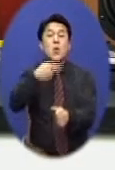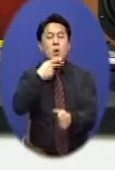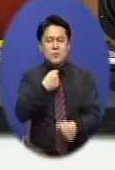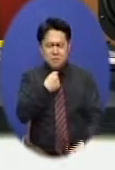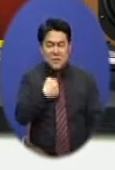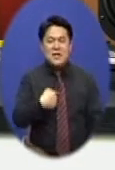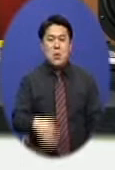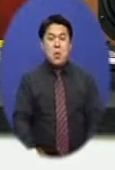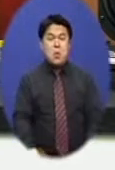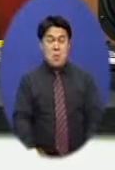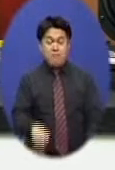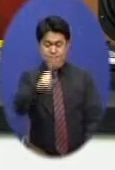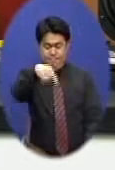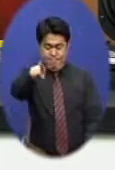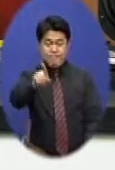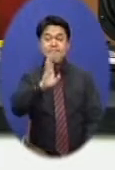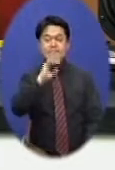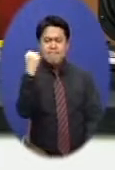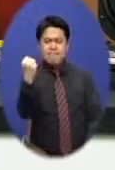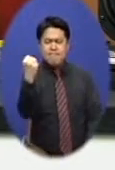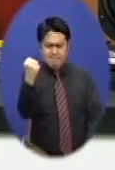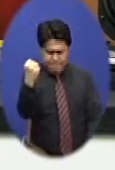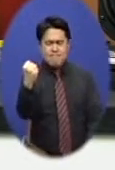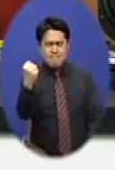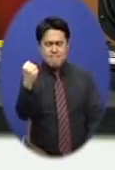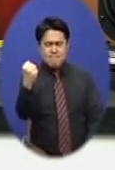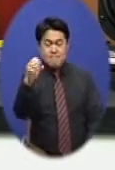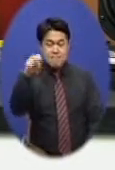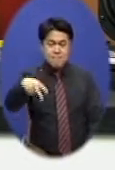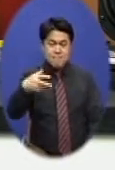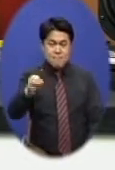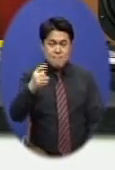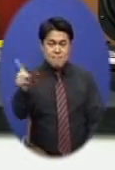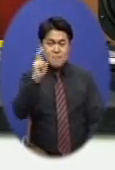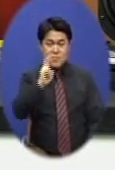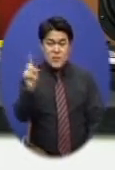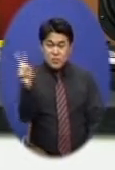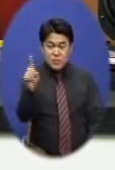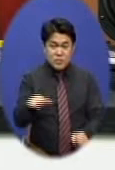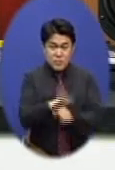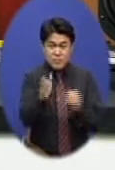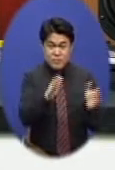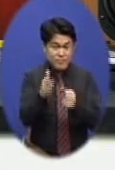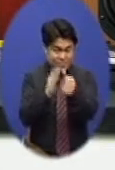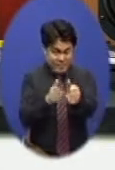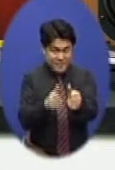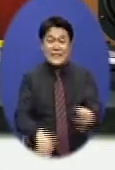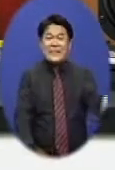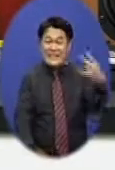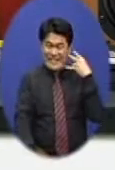않았으면 좋겠습니다. 아유, 감사합니다. 화이팅. 자, 유진아 씨의 무슨 사랑 준비하고 계세요?